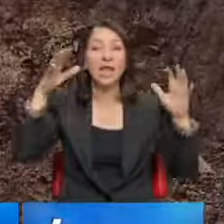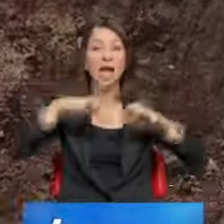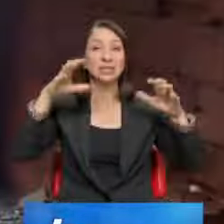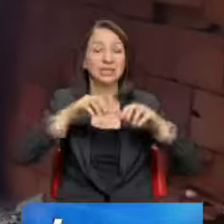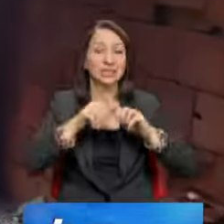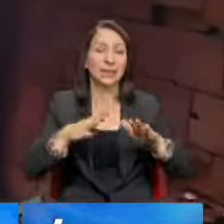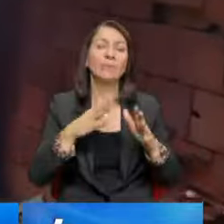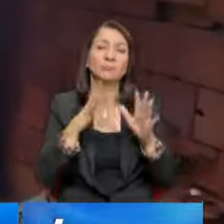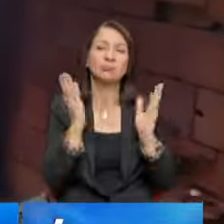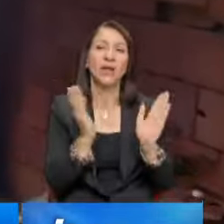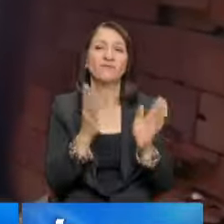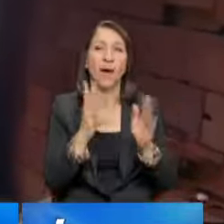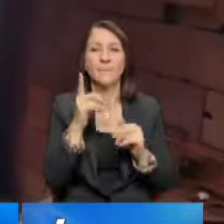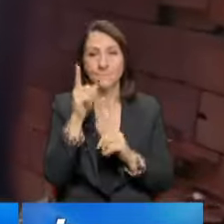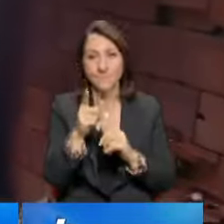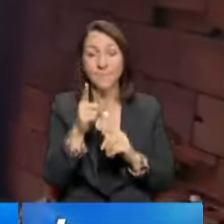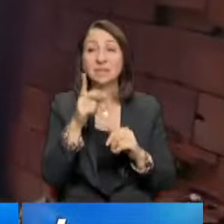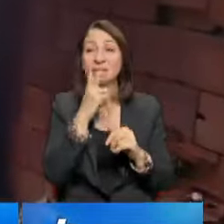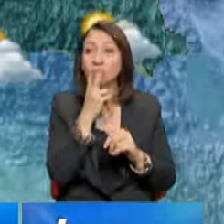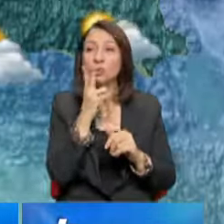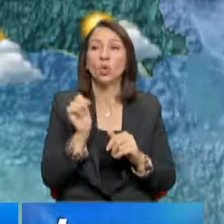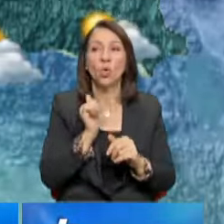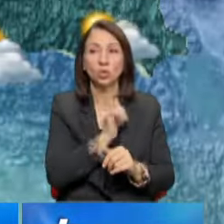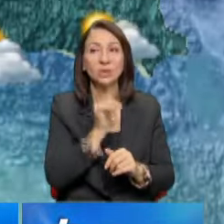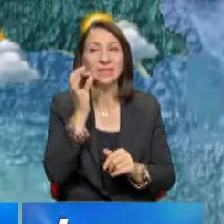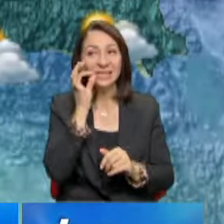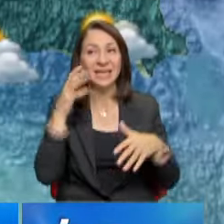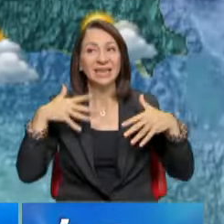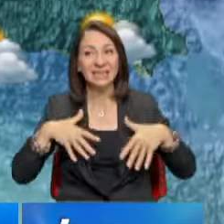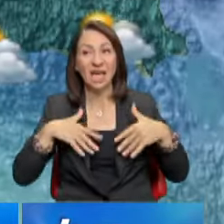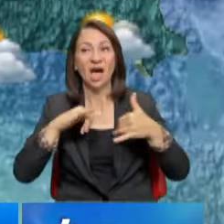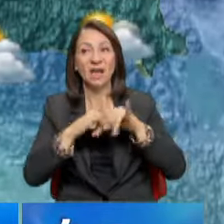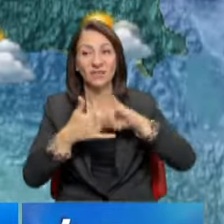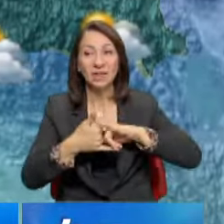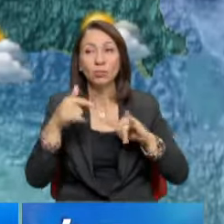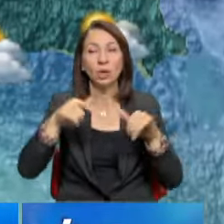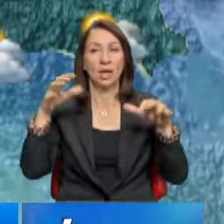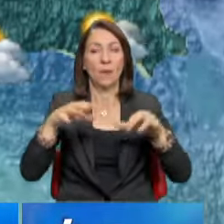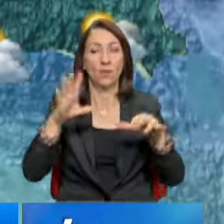sistem etkisini sürdürmeye devam edecek. Samsun, Ordu, Giresun, Rize, Artvin bugün